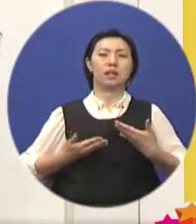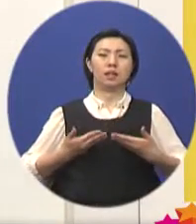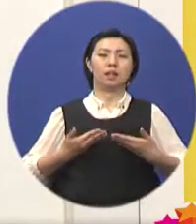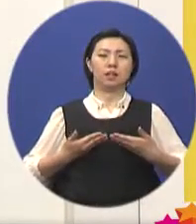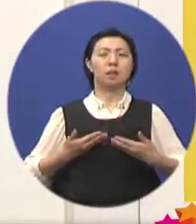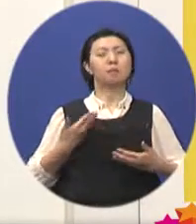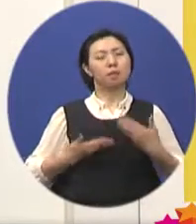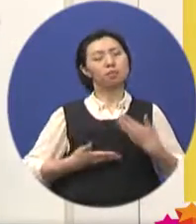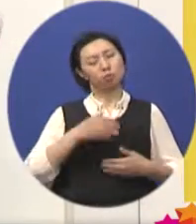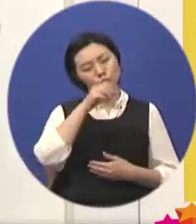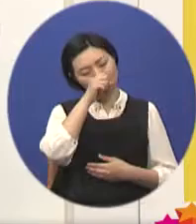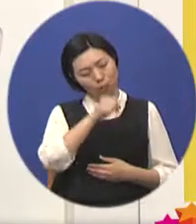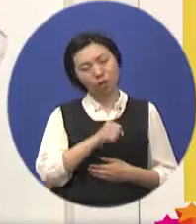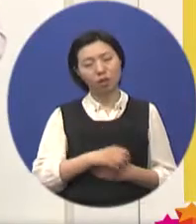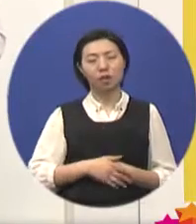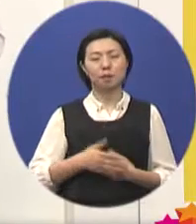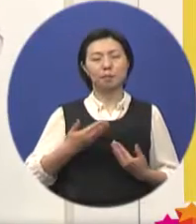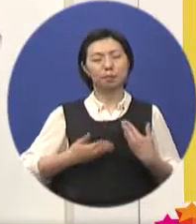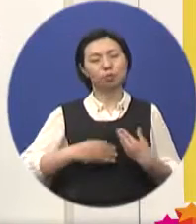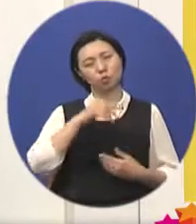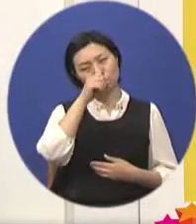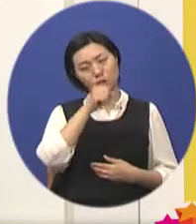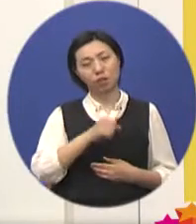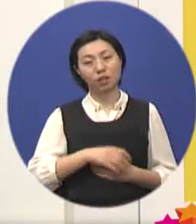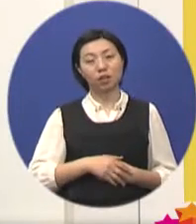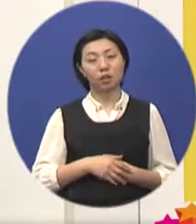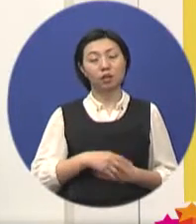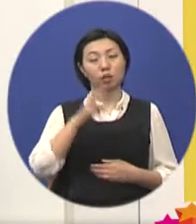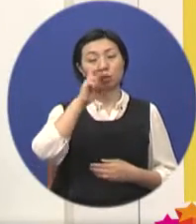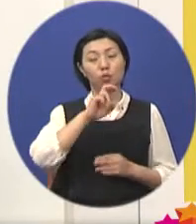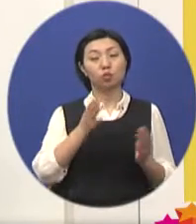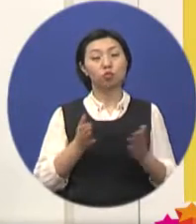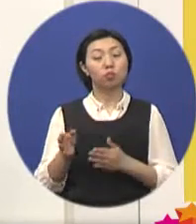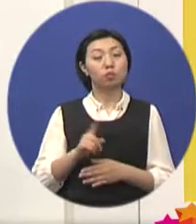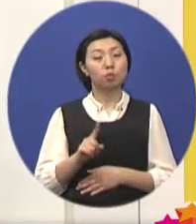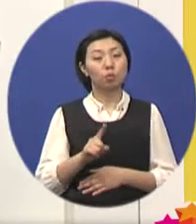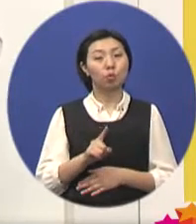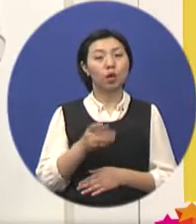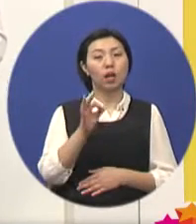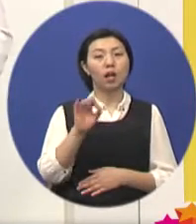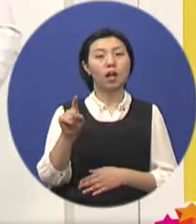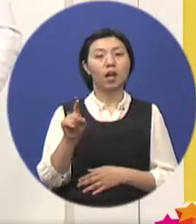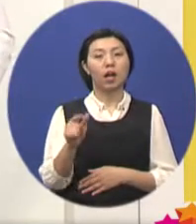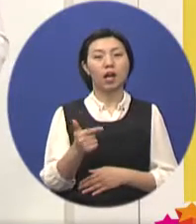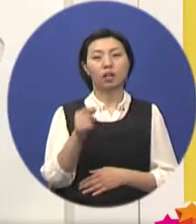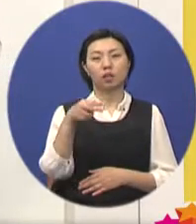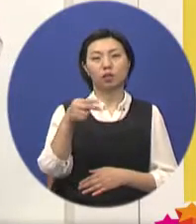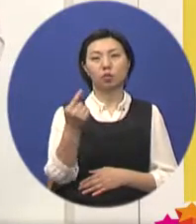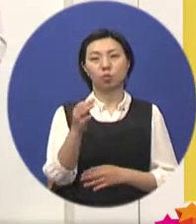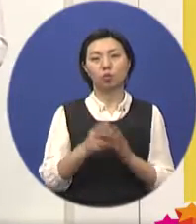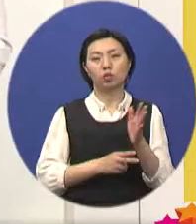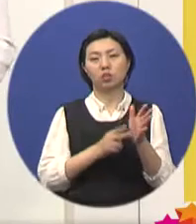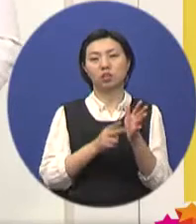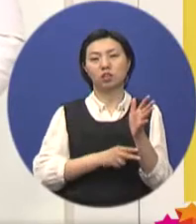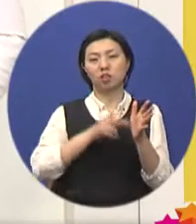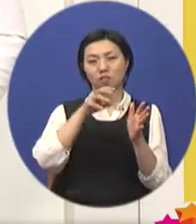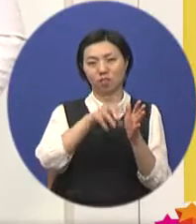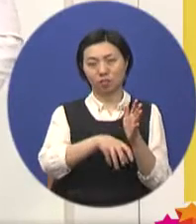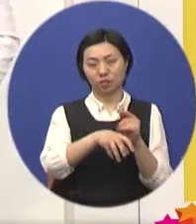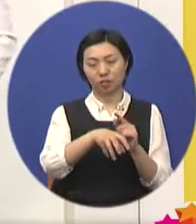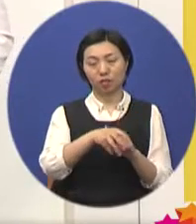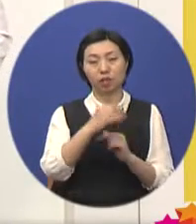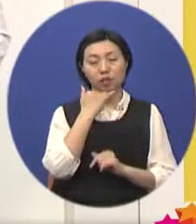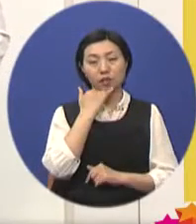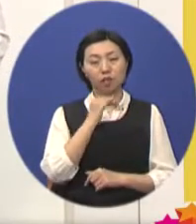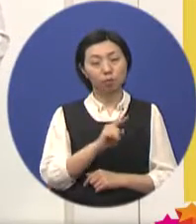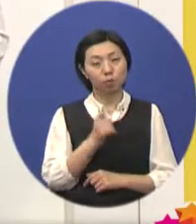바쁘면 좋아요. 바쁘면 좋습니다. 오늘 어떤 노래 준비하셨나요? 네, 안동역에서요. 안동역에서. 아유, 궁금합니다. 몇